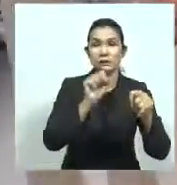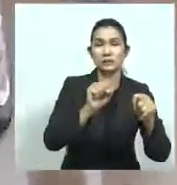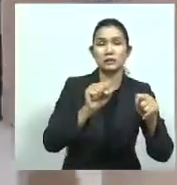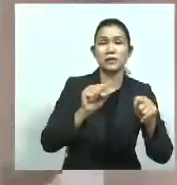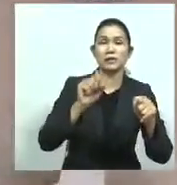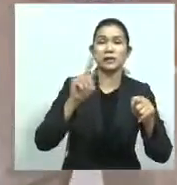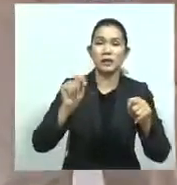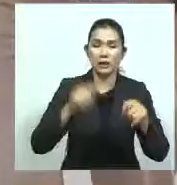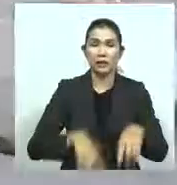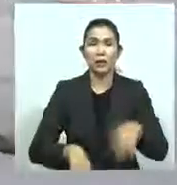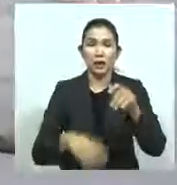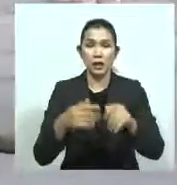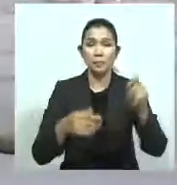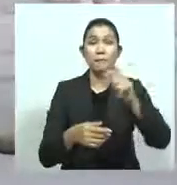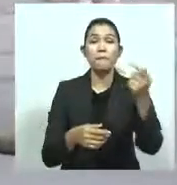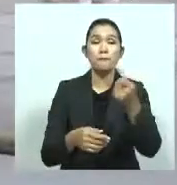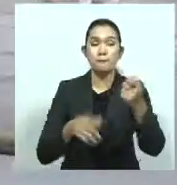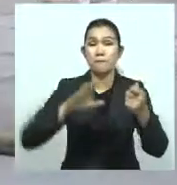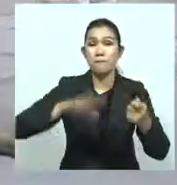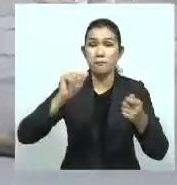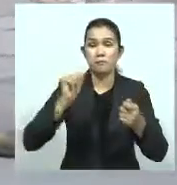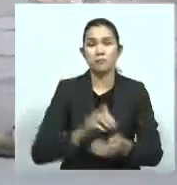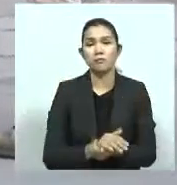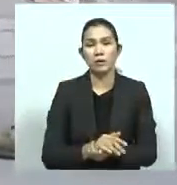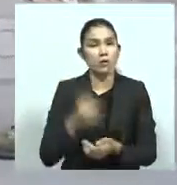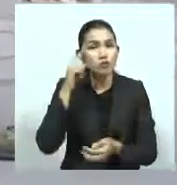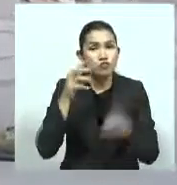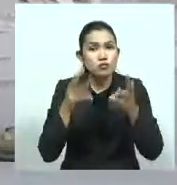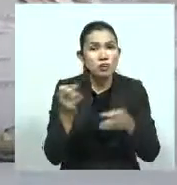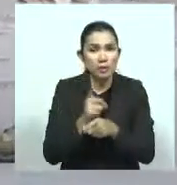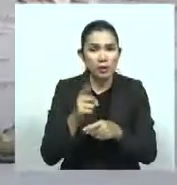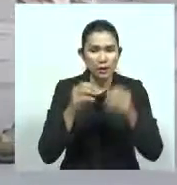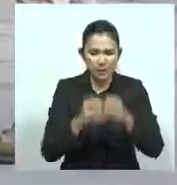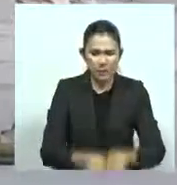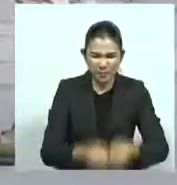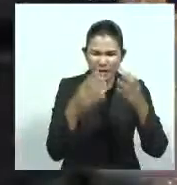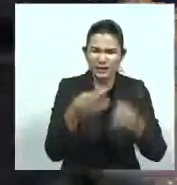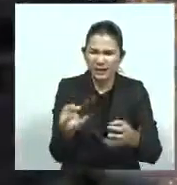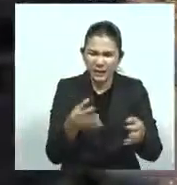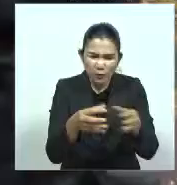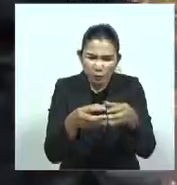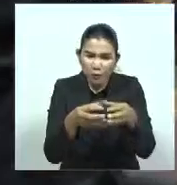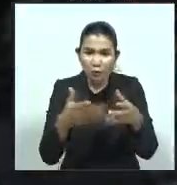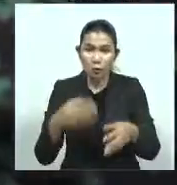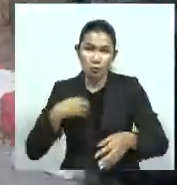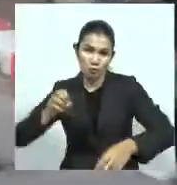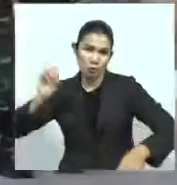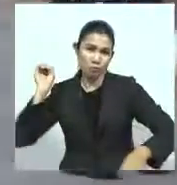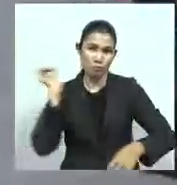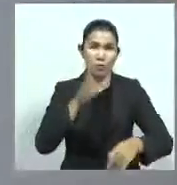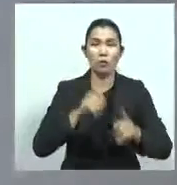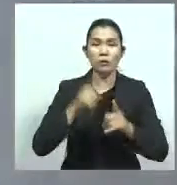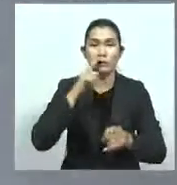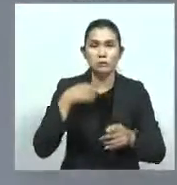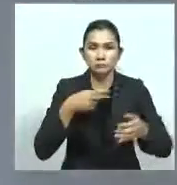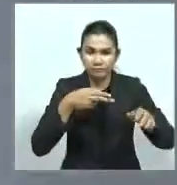ตำบลท่าสาบอำเภอเมืองลักษณะการก่อเหตุด้วยระเบิดแสวงเครื่องขนาดเล็กระเบิดขว้างแล้วก็การลอบยิงใส่จุดตรวจด่